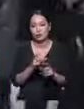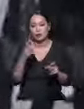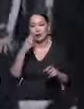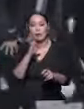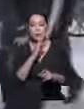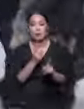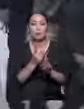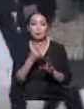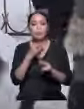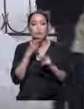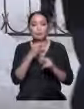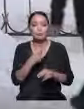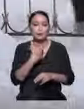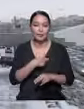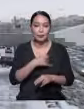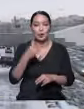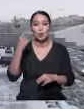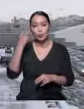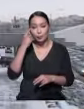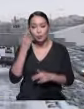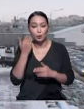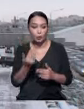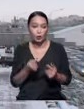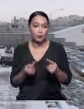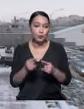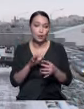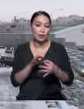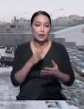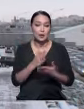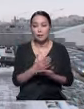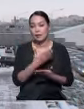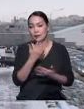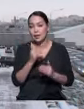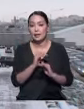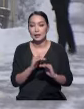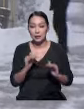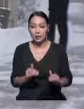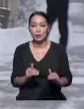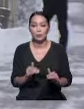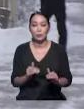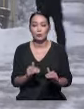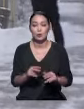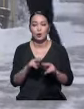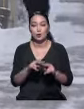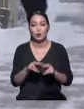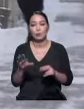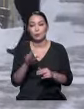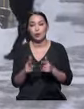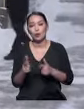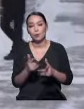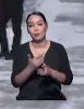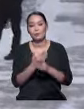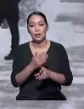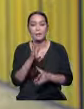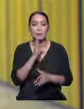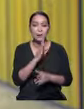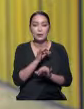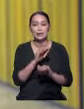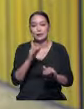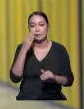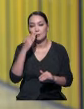первую очередь к себе и подумать, а взаимодействую ли я со своим ребенком. К слову, в школах столицы даже готовы помочь в этом мамам и папам.